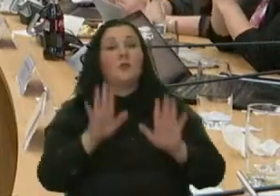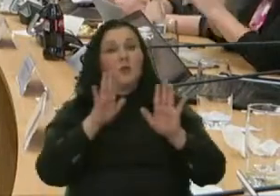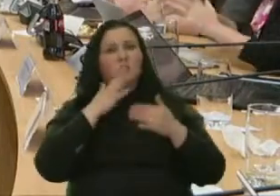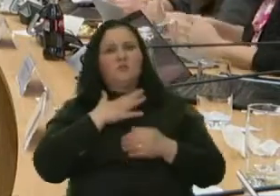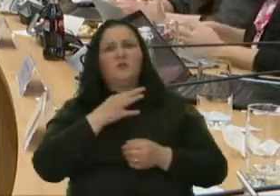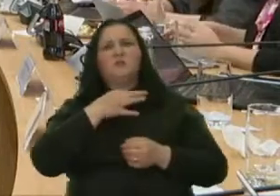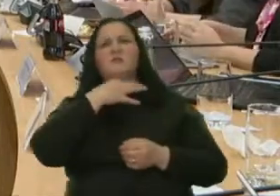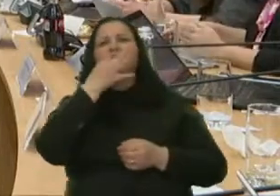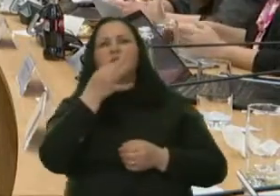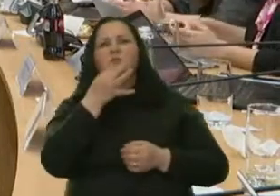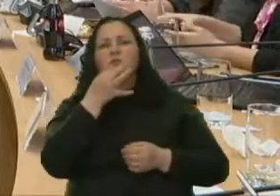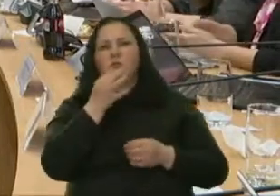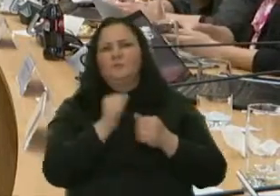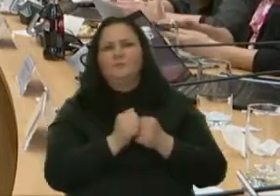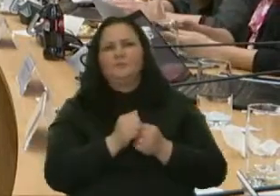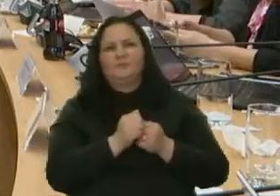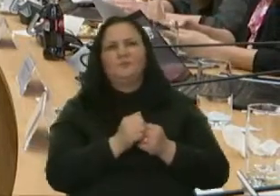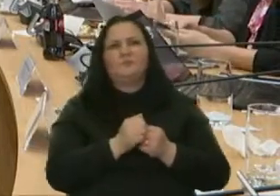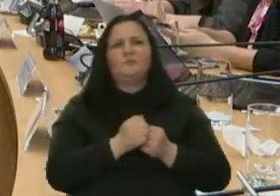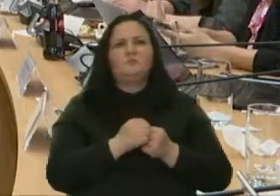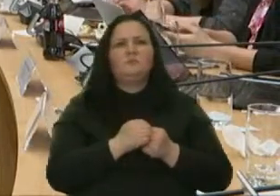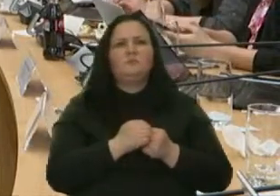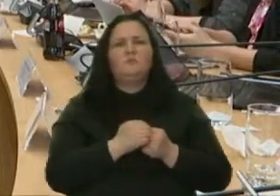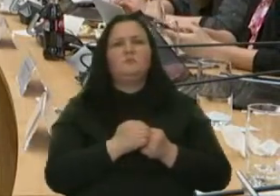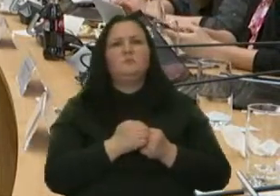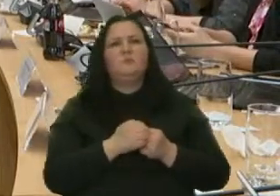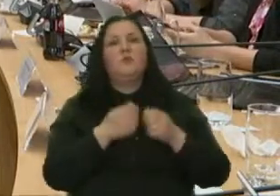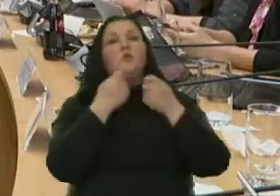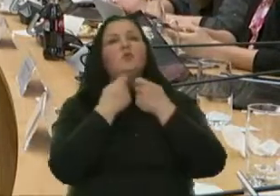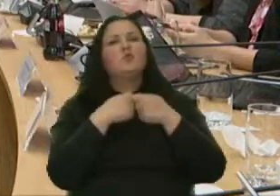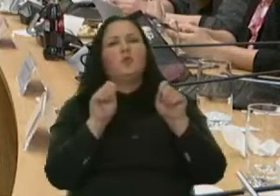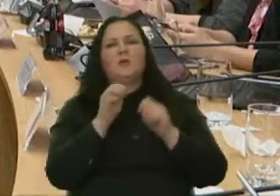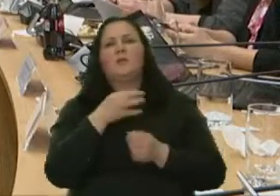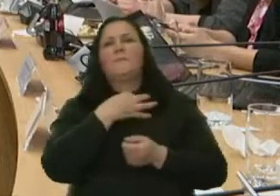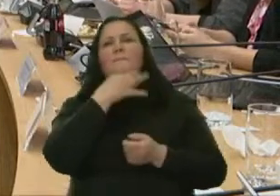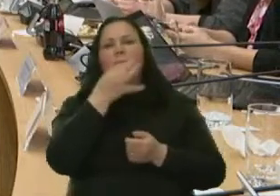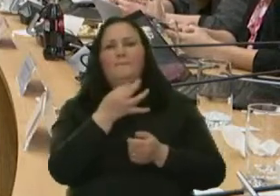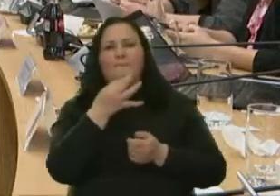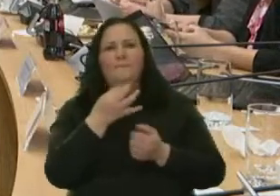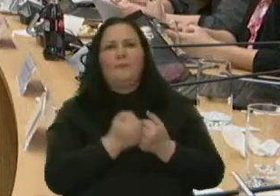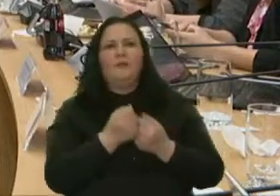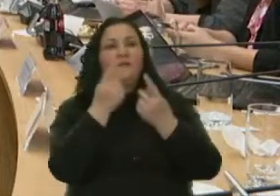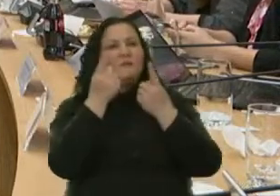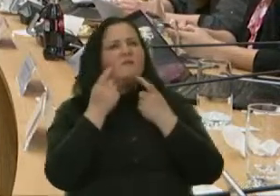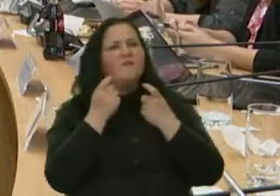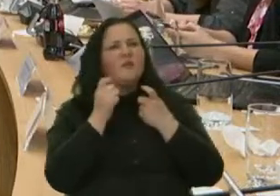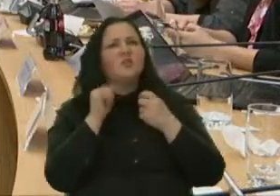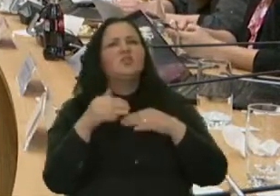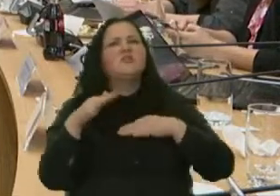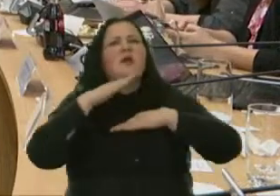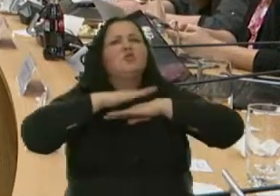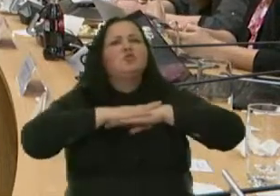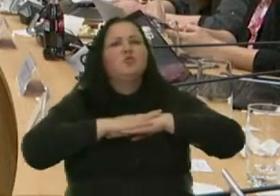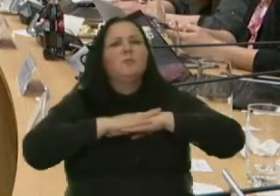precizez faptul că Ăă toate propunerile care vin și repet Se suprapun în proporție de peste